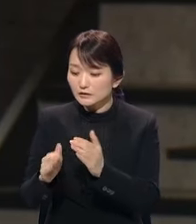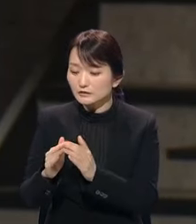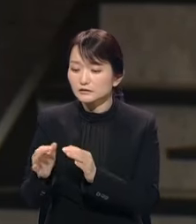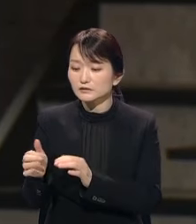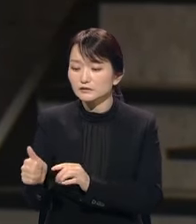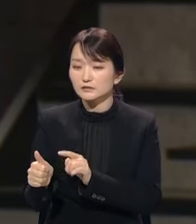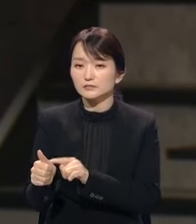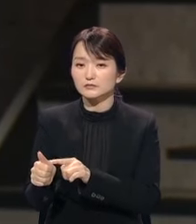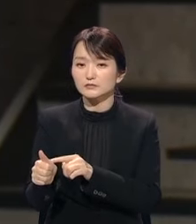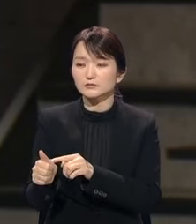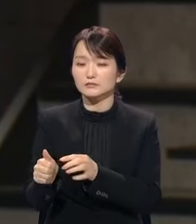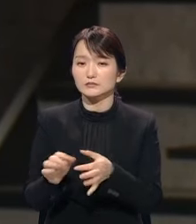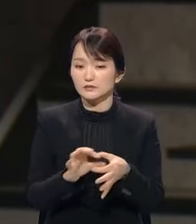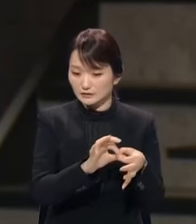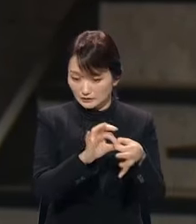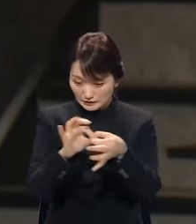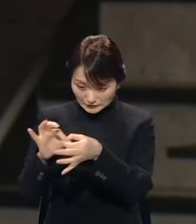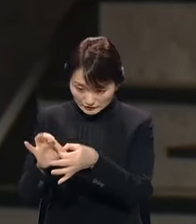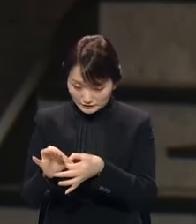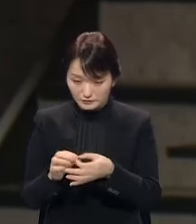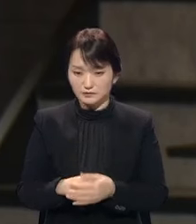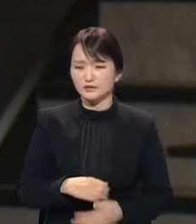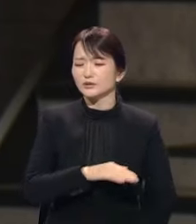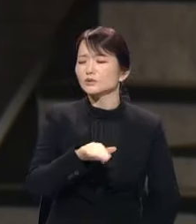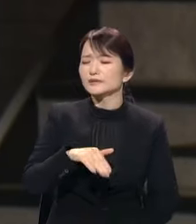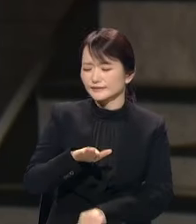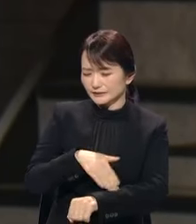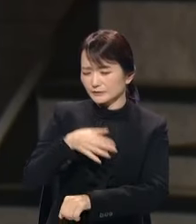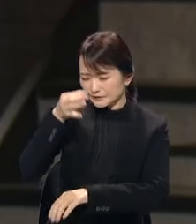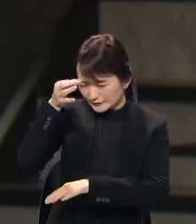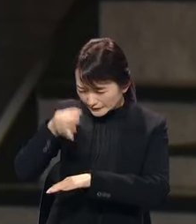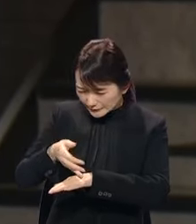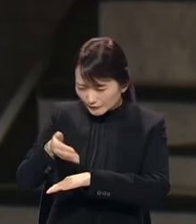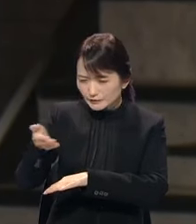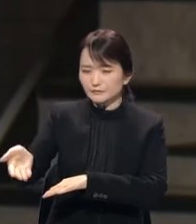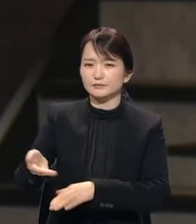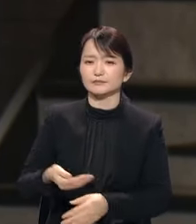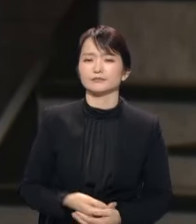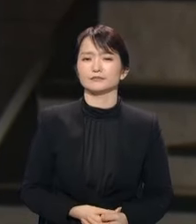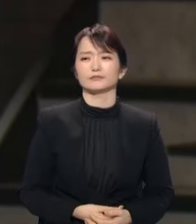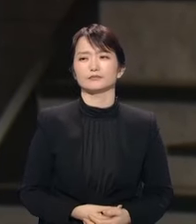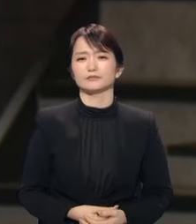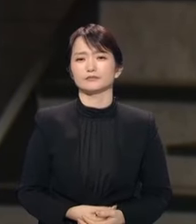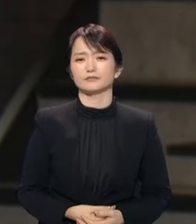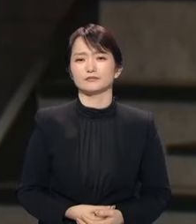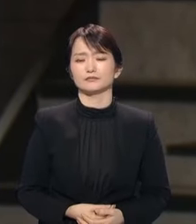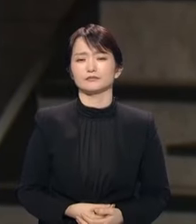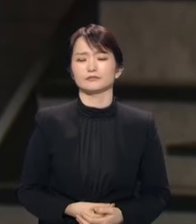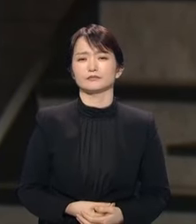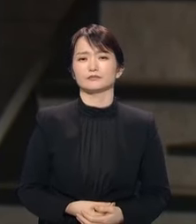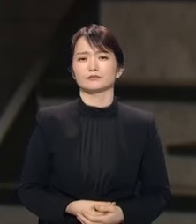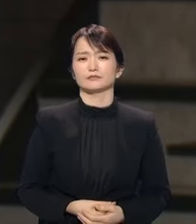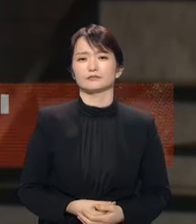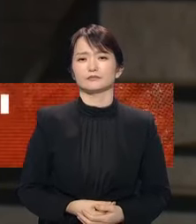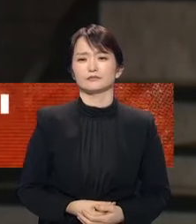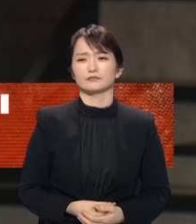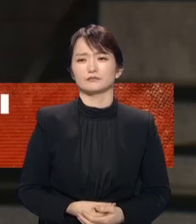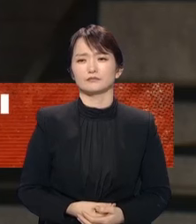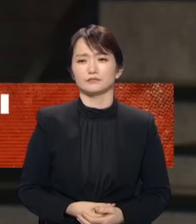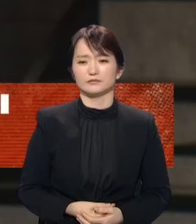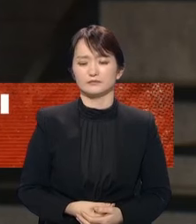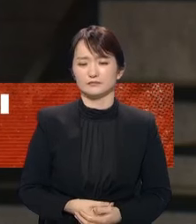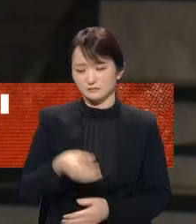된 것이니까 아 우리가 잘못했다라고 사과를 갖다 했다라고 합니다. 예. 그런데 사실 뭐 그 정도 얘기를 하면은 내려갔었으면